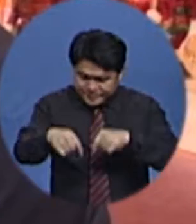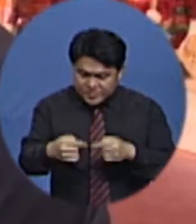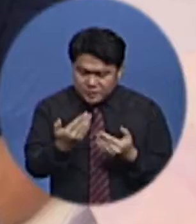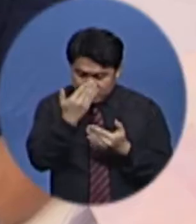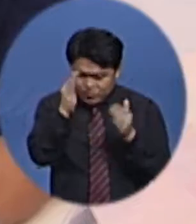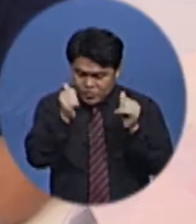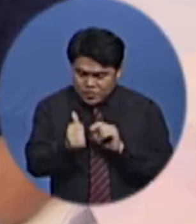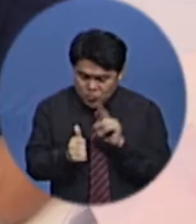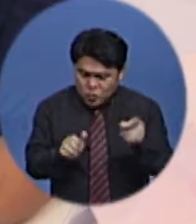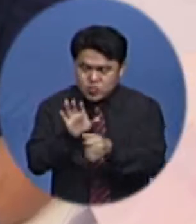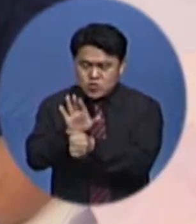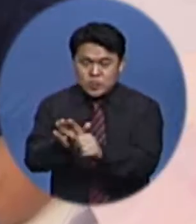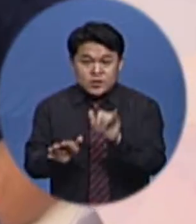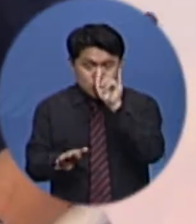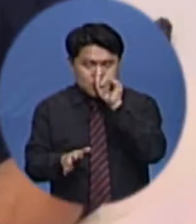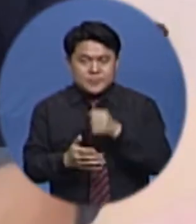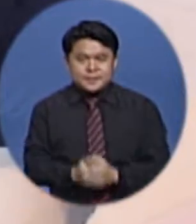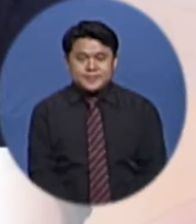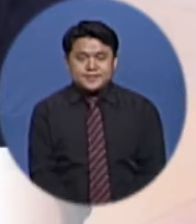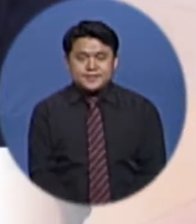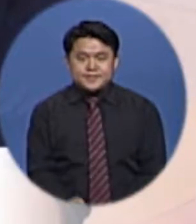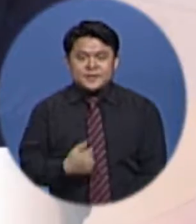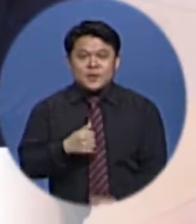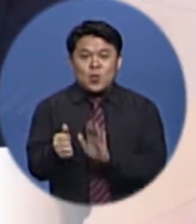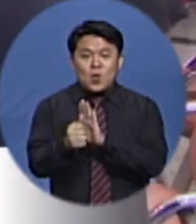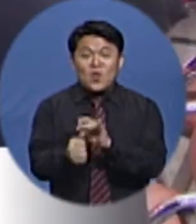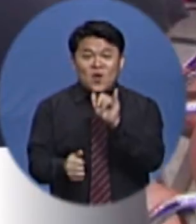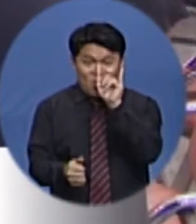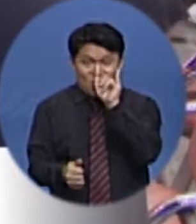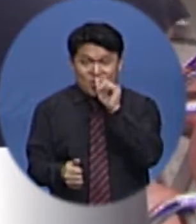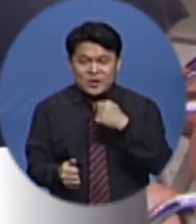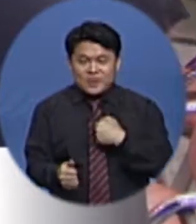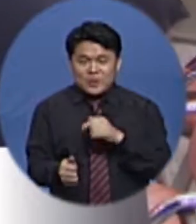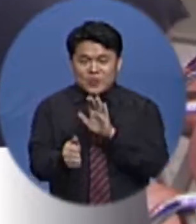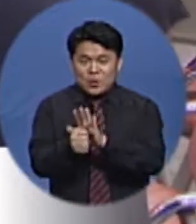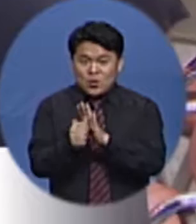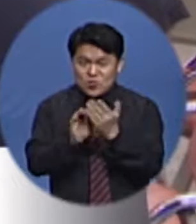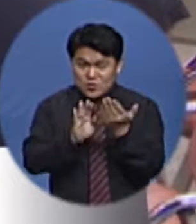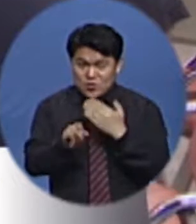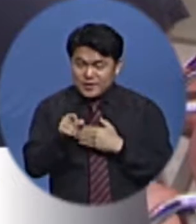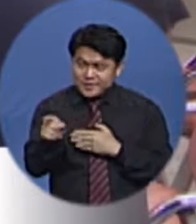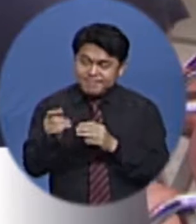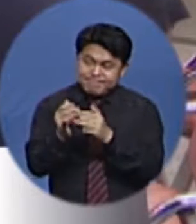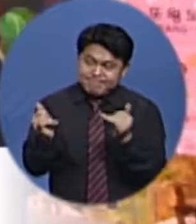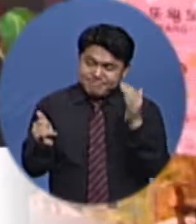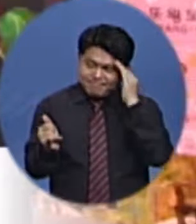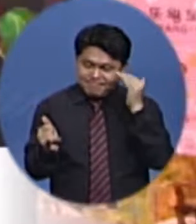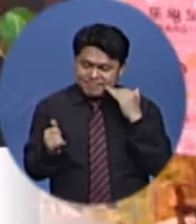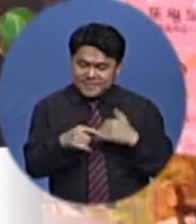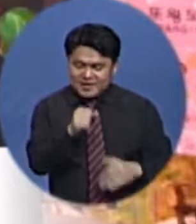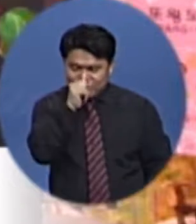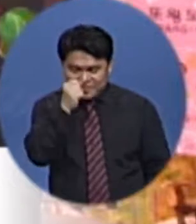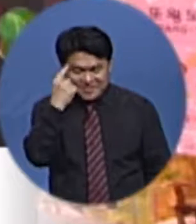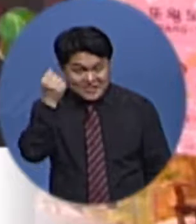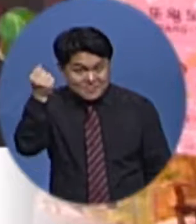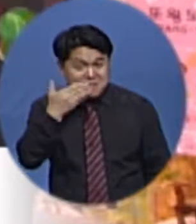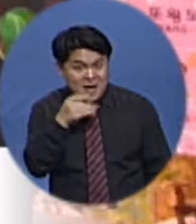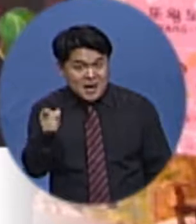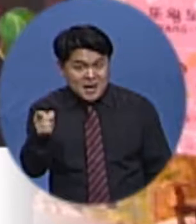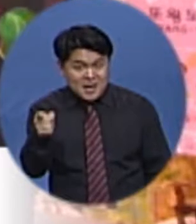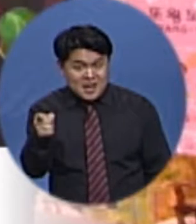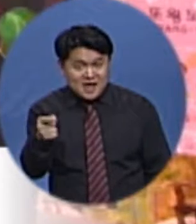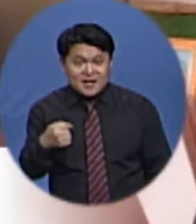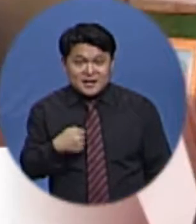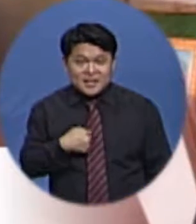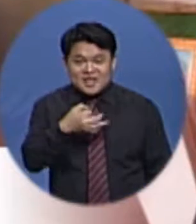소송도 지원해줍니다. 내가 도움을 주고 있구나. 그리고 내 도움을 통해서 저분들도 더 한국에 대한 뭐 좋은 인상을 가질 수 있다면